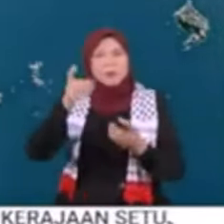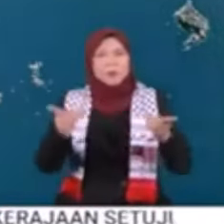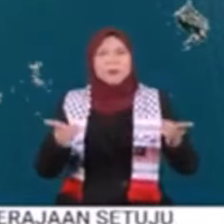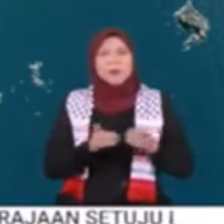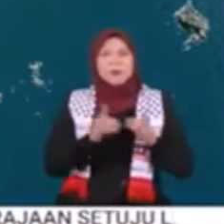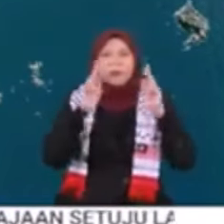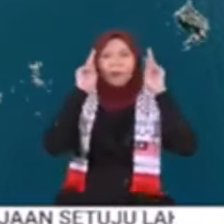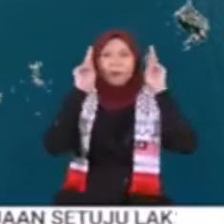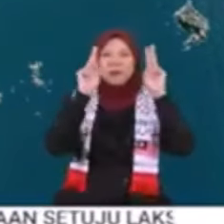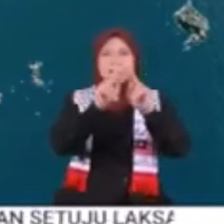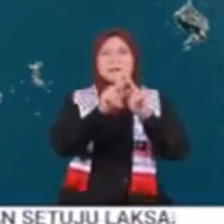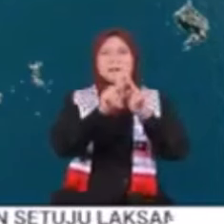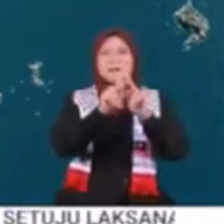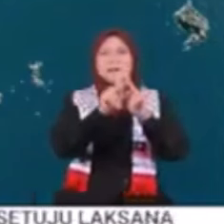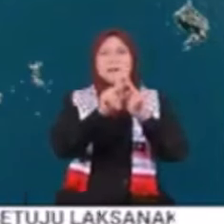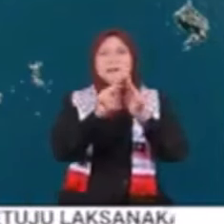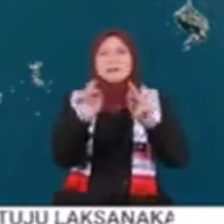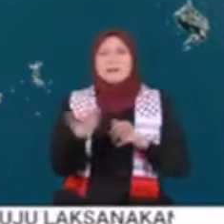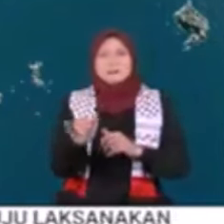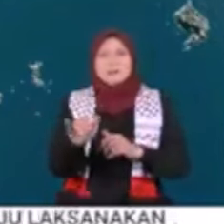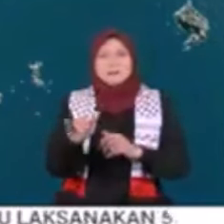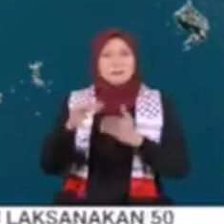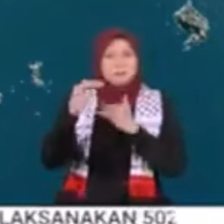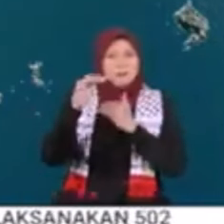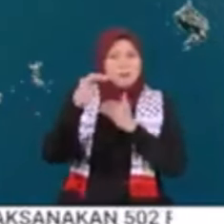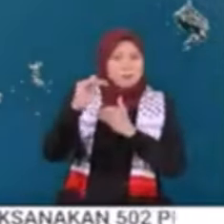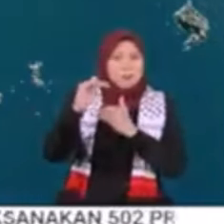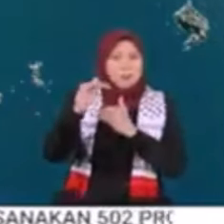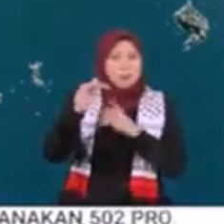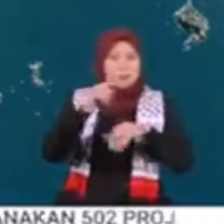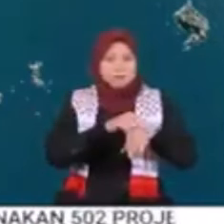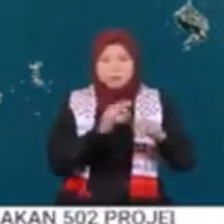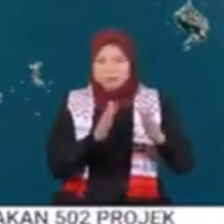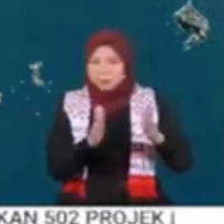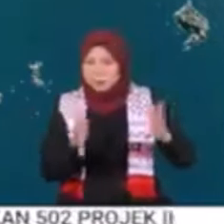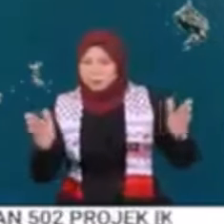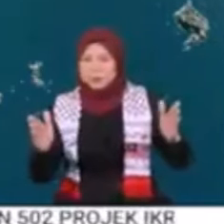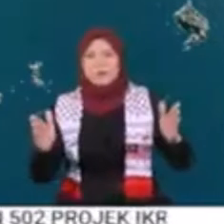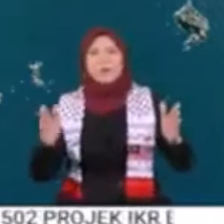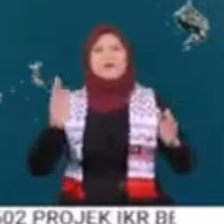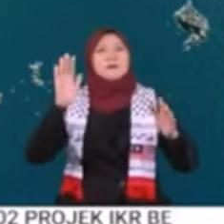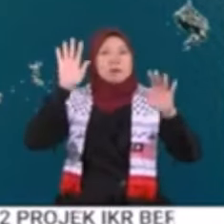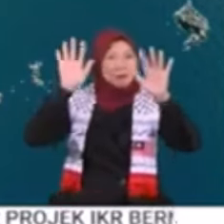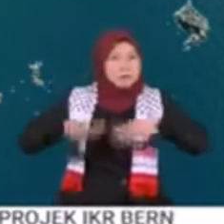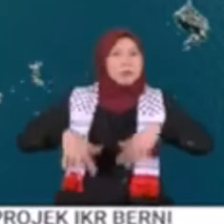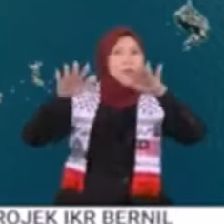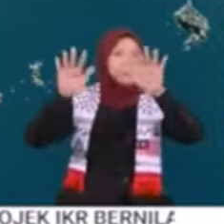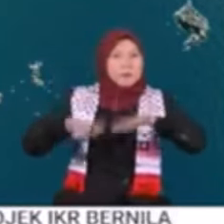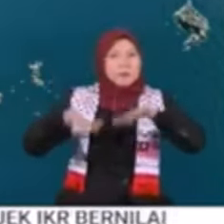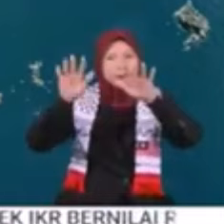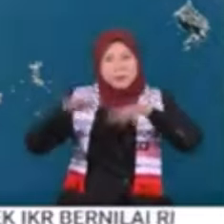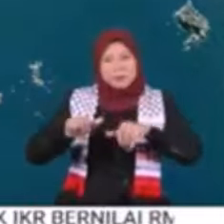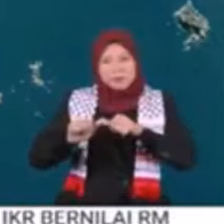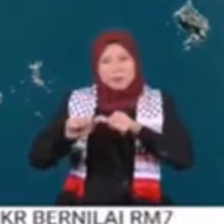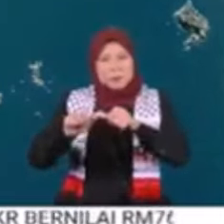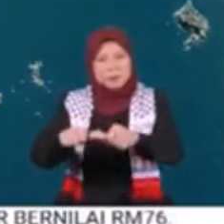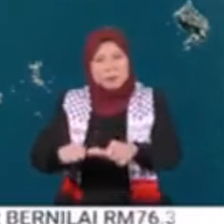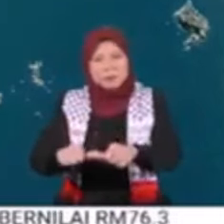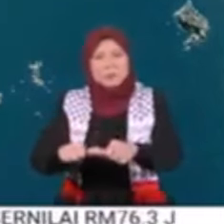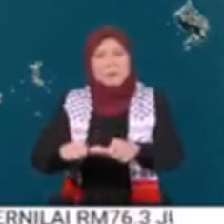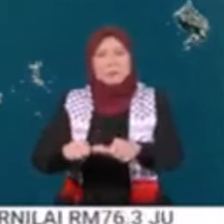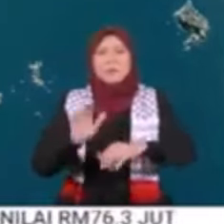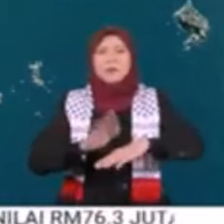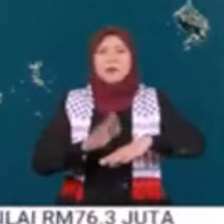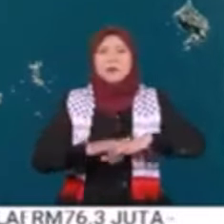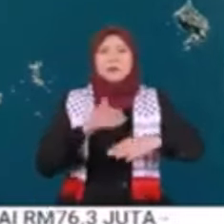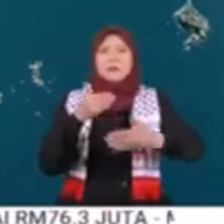daerah Kuantan di negeri Pahang. Dan dalam tempoh ini, ianya dijangkakan akan berlaku hujan secara berterusan dan amaran ini berkuat